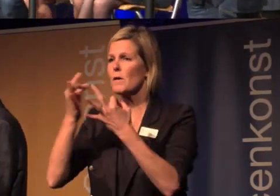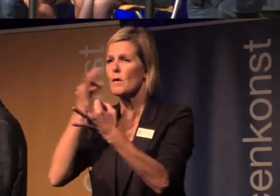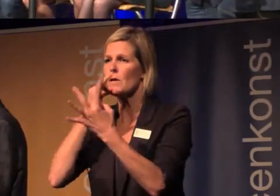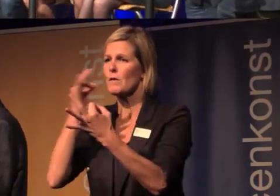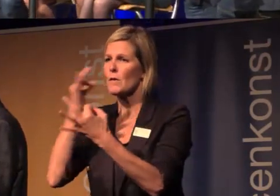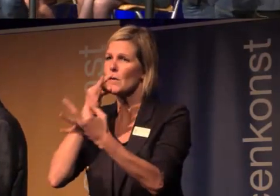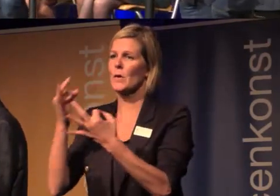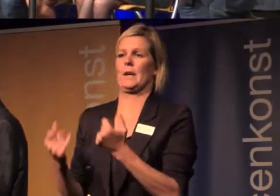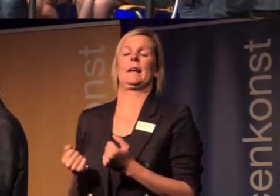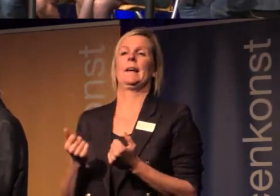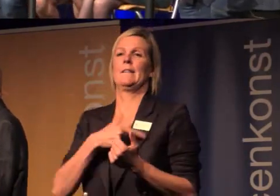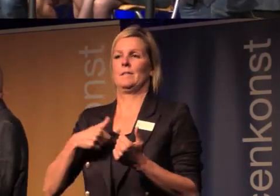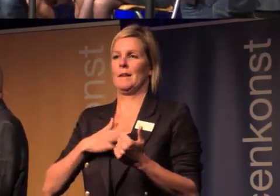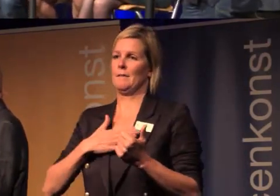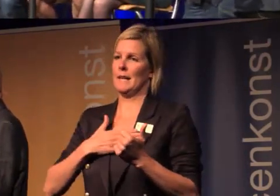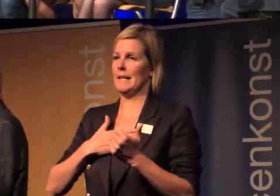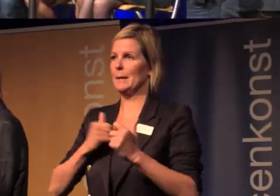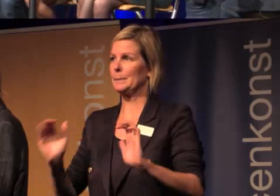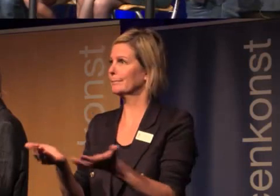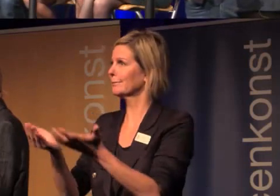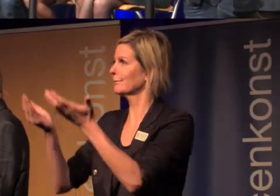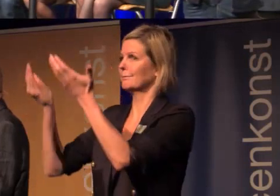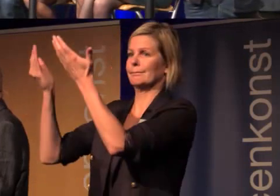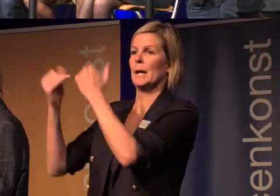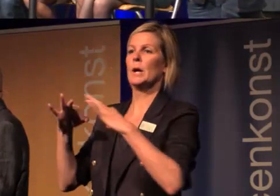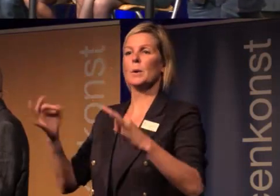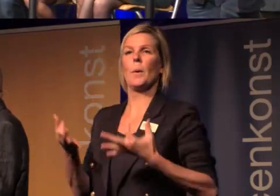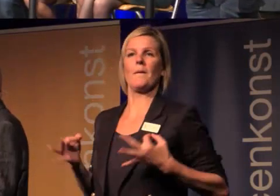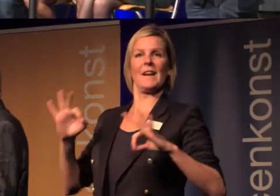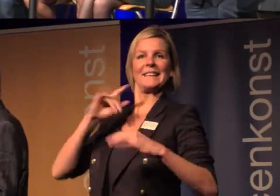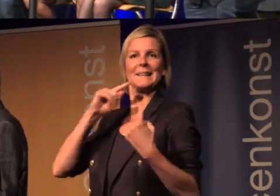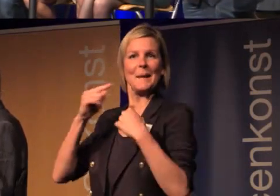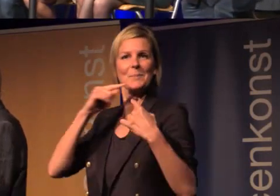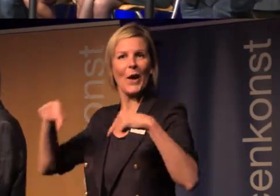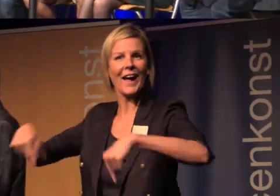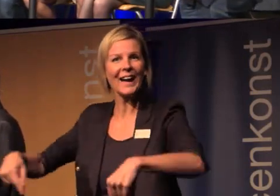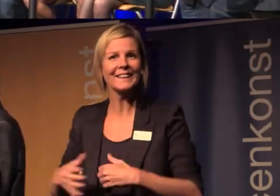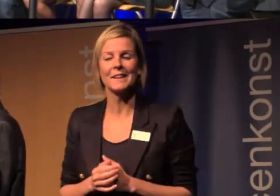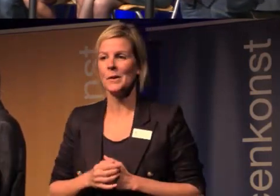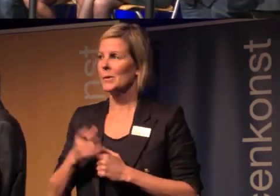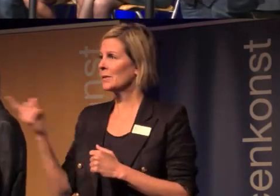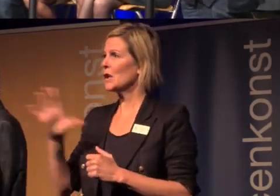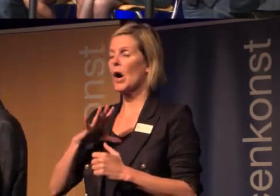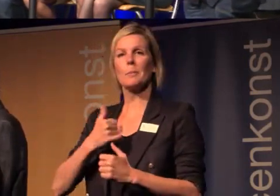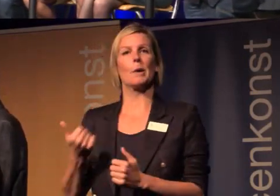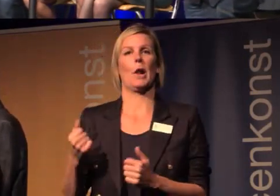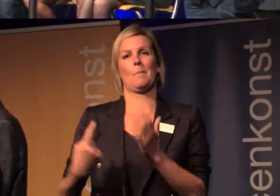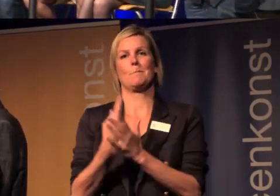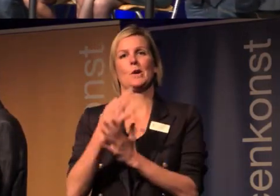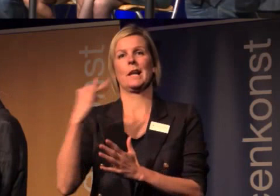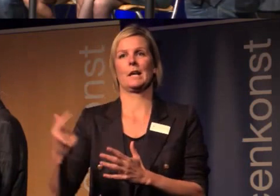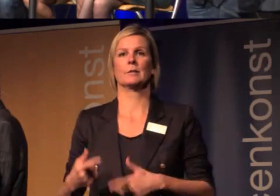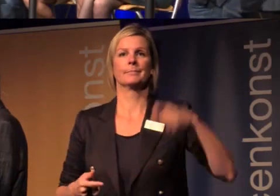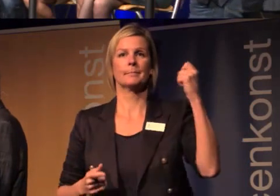här twitterifieringen eller infantiliseringen av det offentliga samtalet. Och ni har alltså bara möjlighet att svara ja